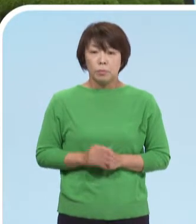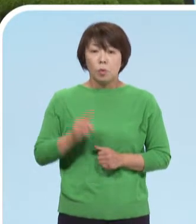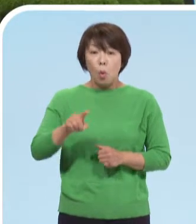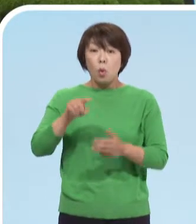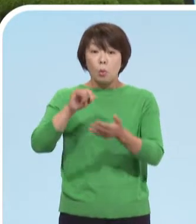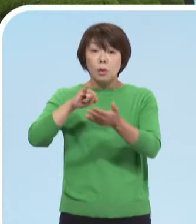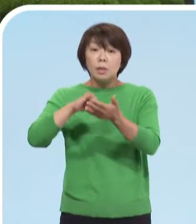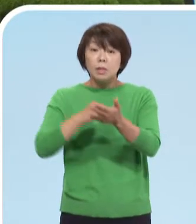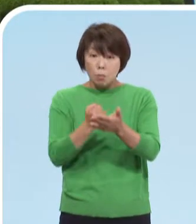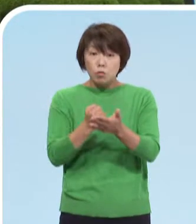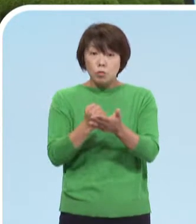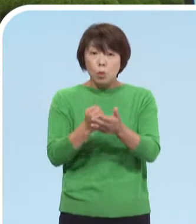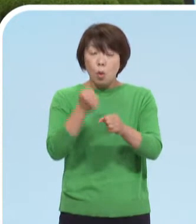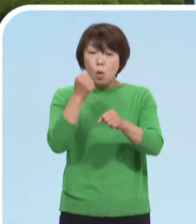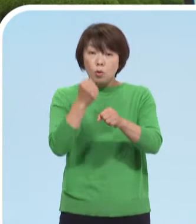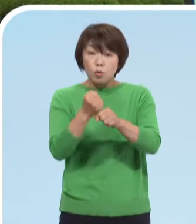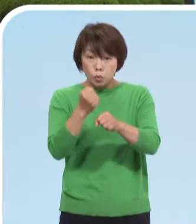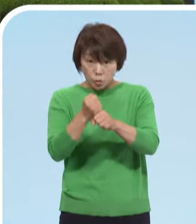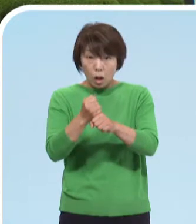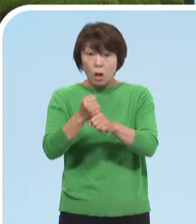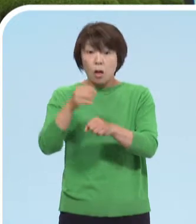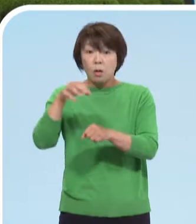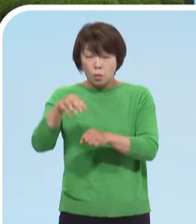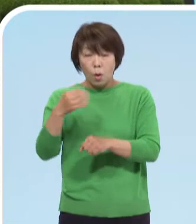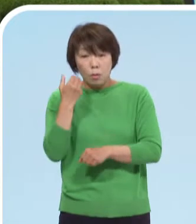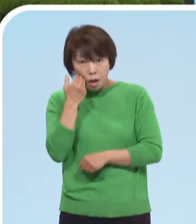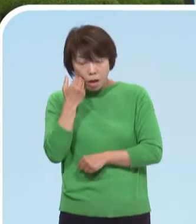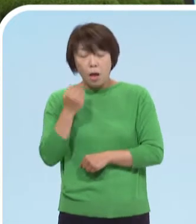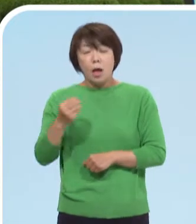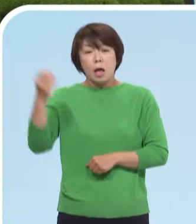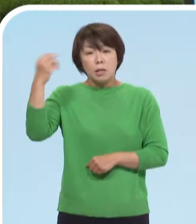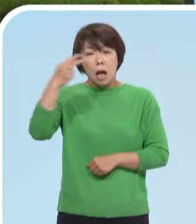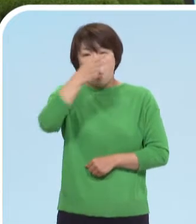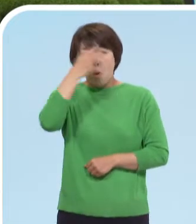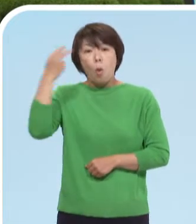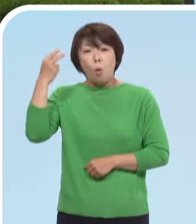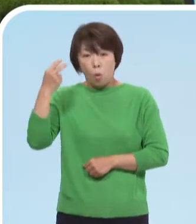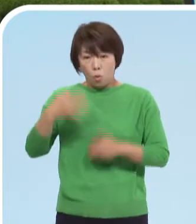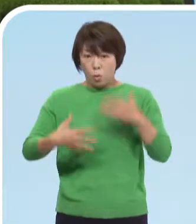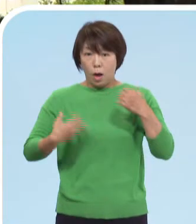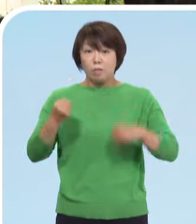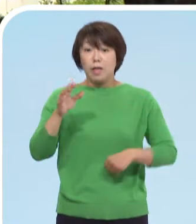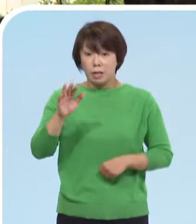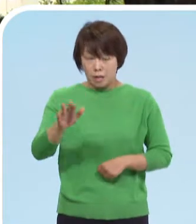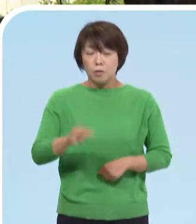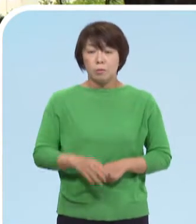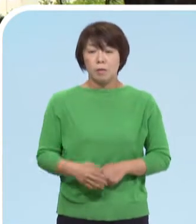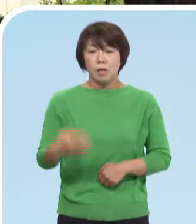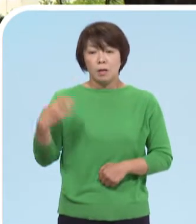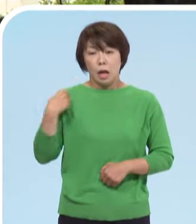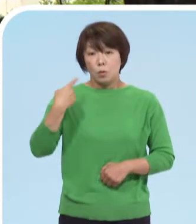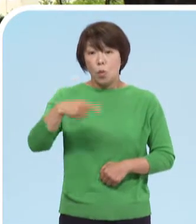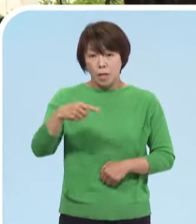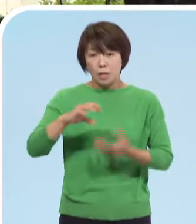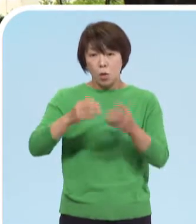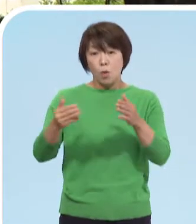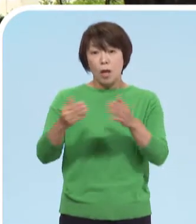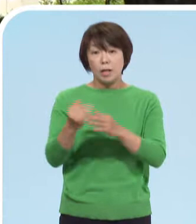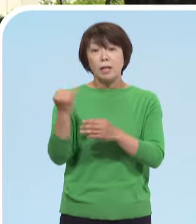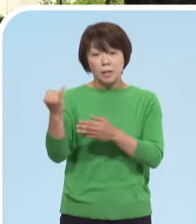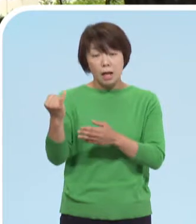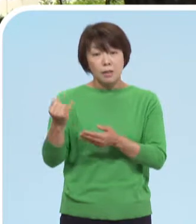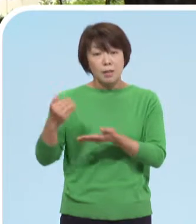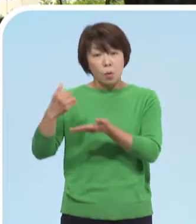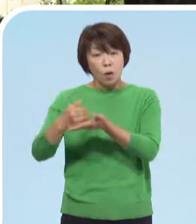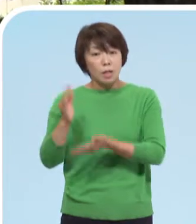この夢あかねトマトジャムを開発したのはなんと佐用高校、担当の岩崎先生にお